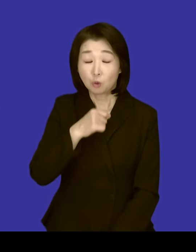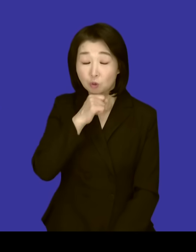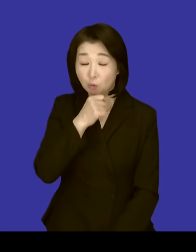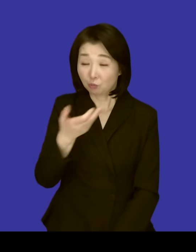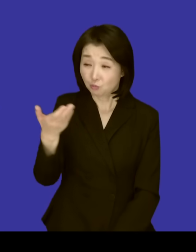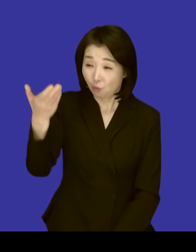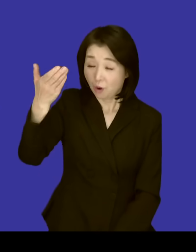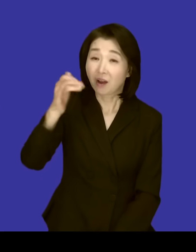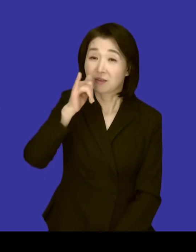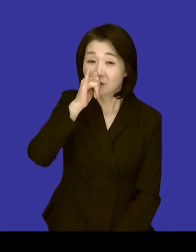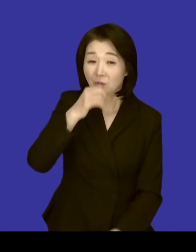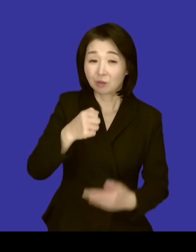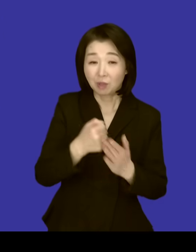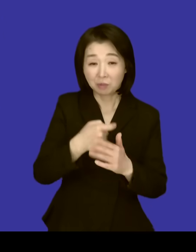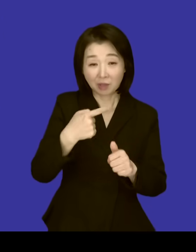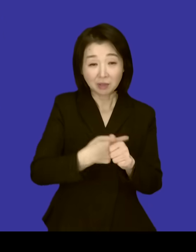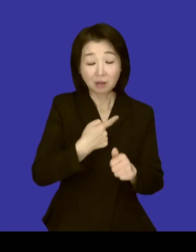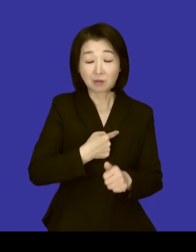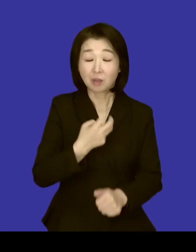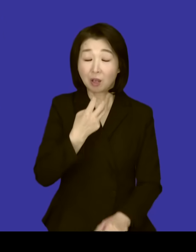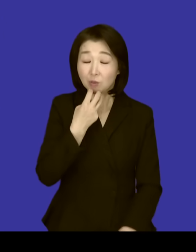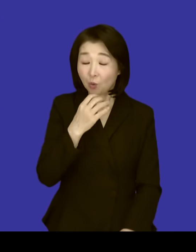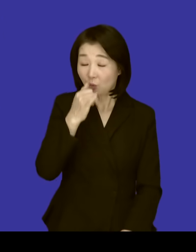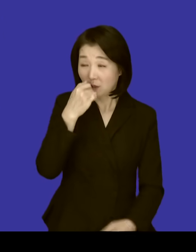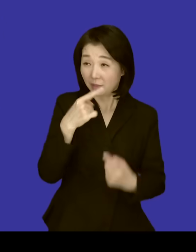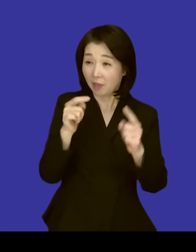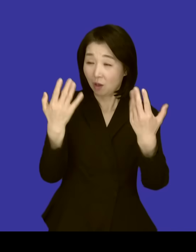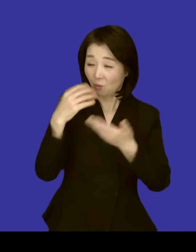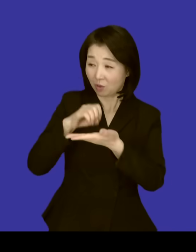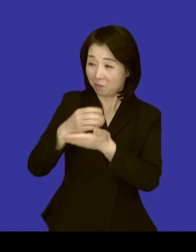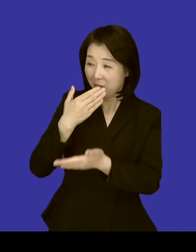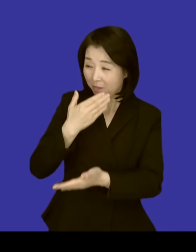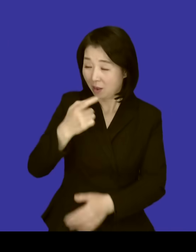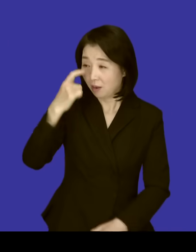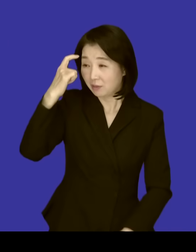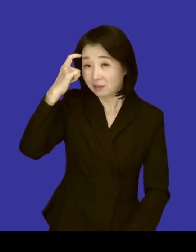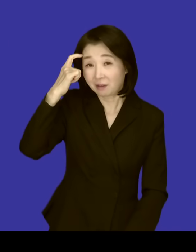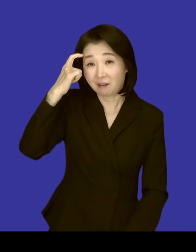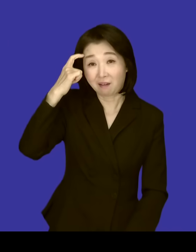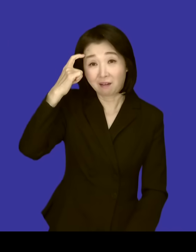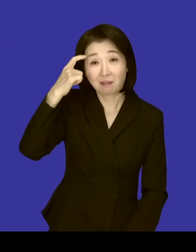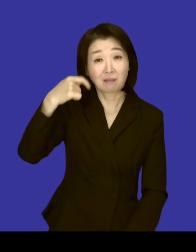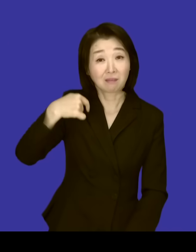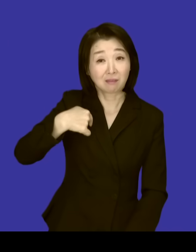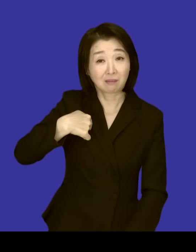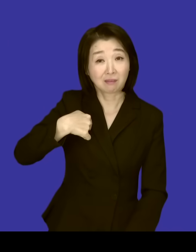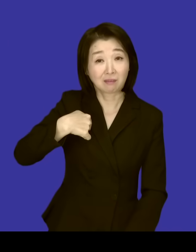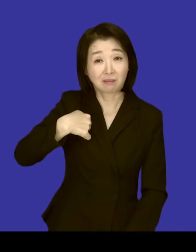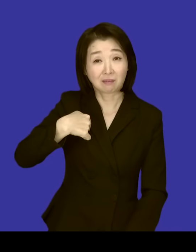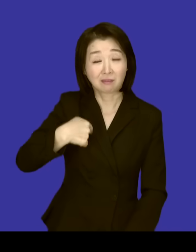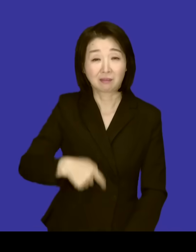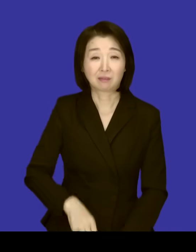올랐으니까 자연스레 아 나는 당연히 서울에 있는 대학교 가겠지 이런 게 자리 잡고 있었는데